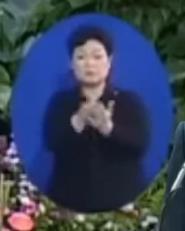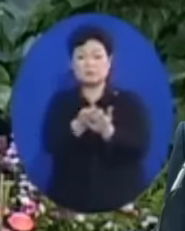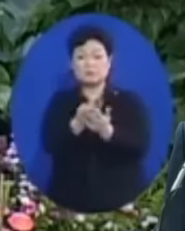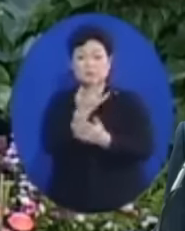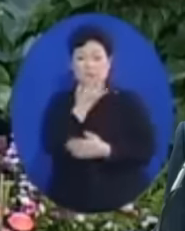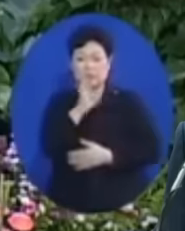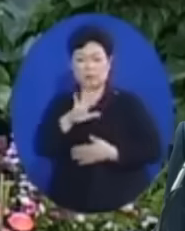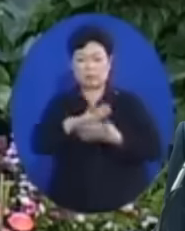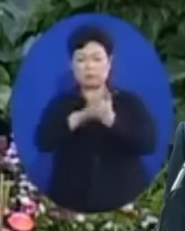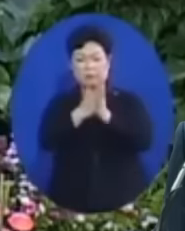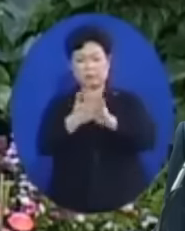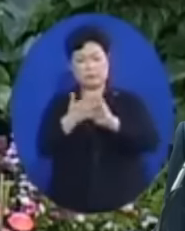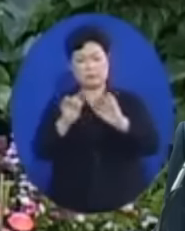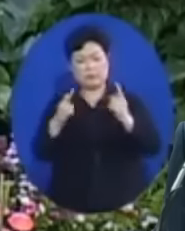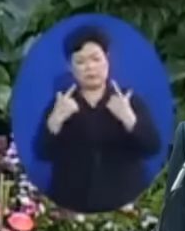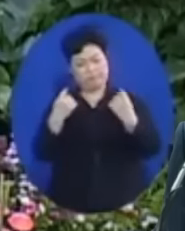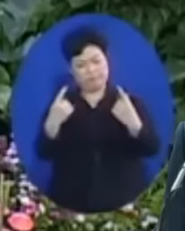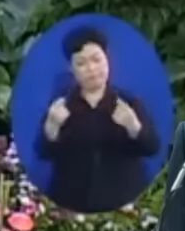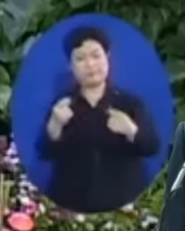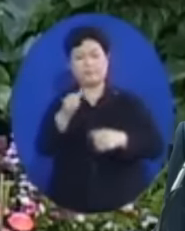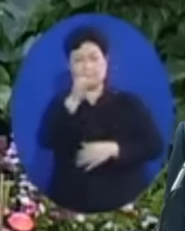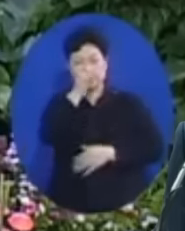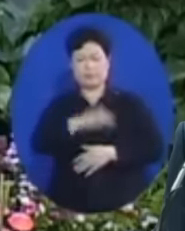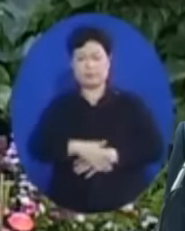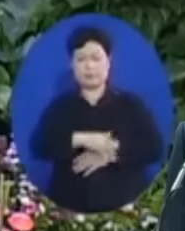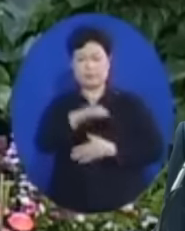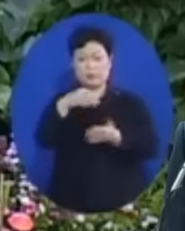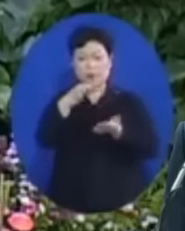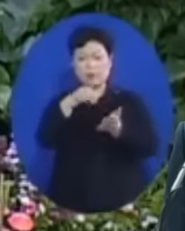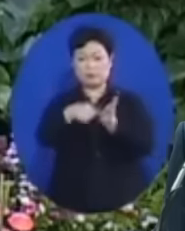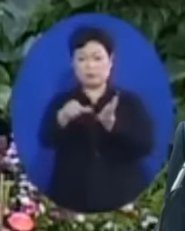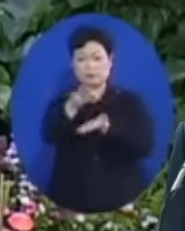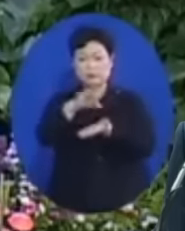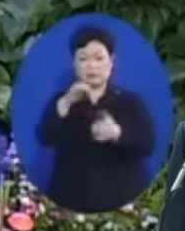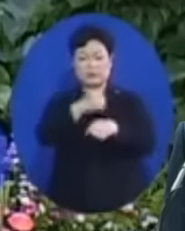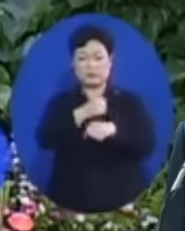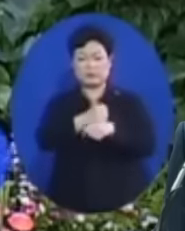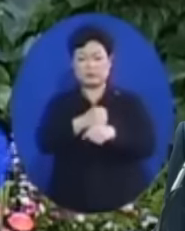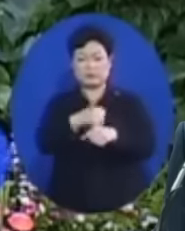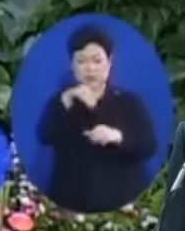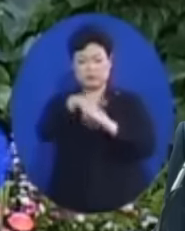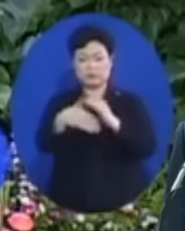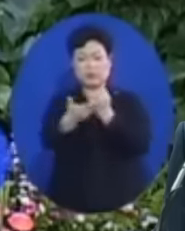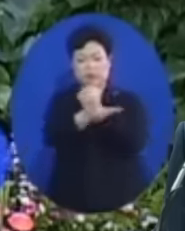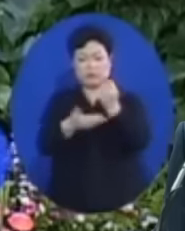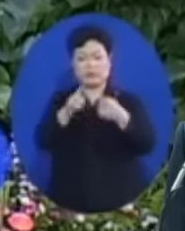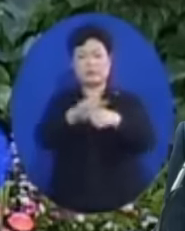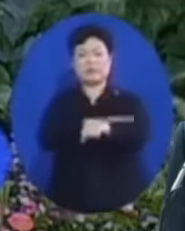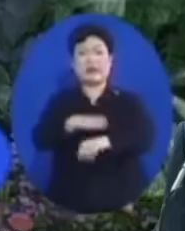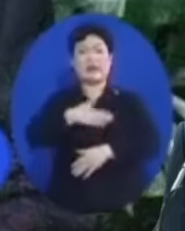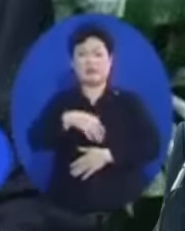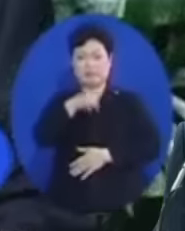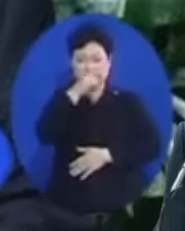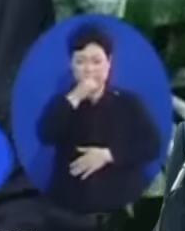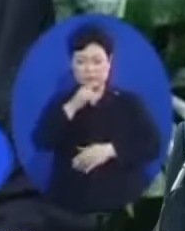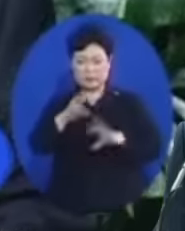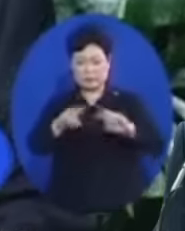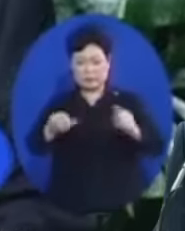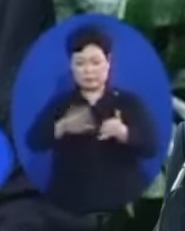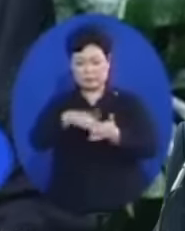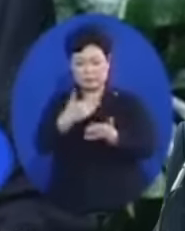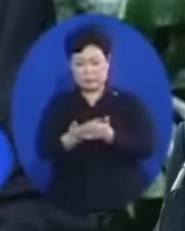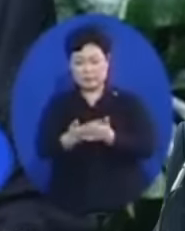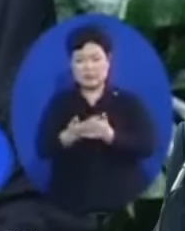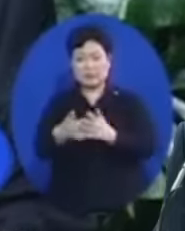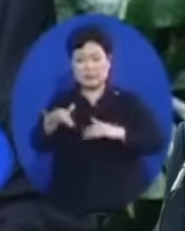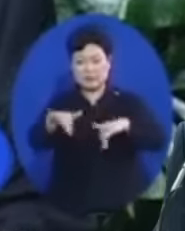결코 변하지 않습니다 우리는 물질 세계에서 심고 거두는 것을 잘 알고 있습니다 땅을 개간해서 길거리